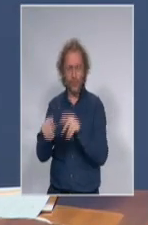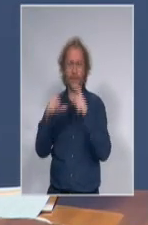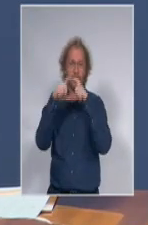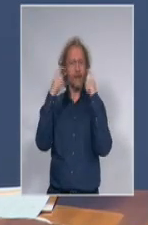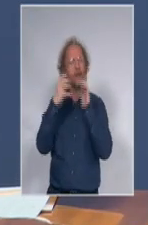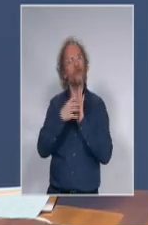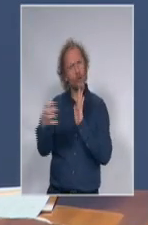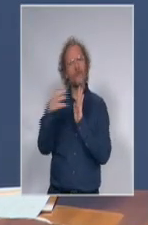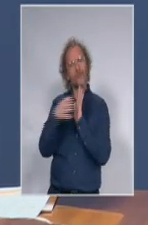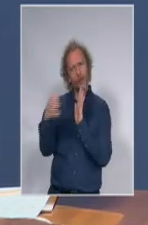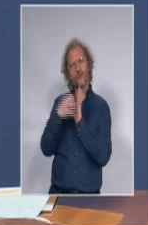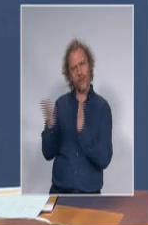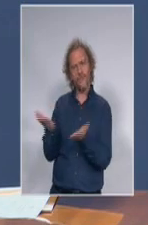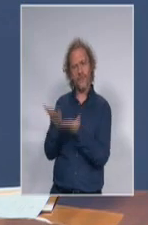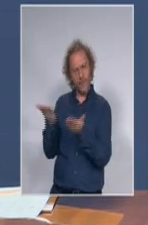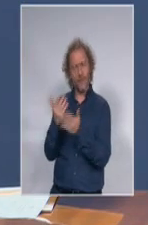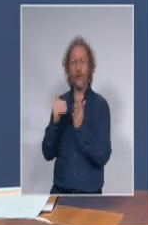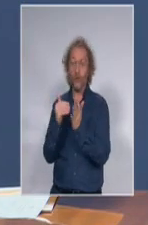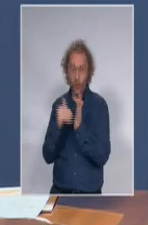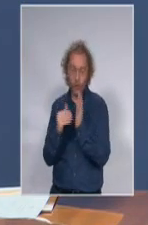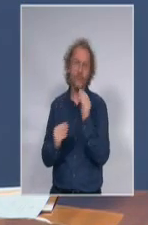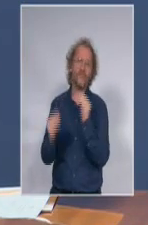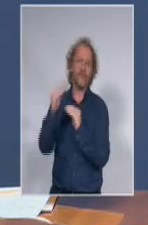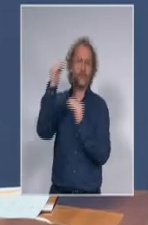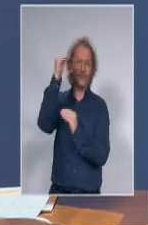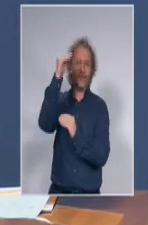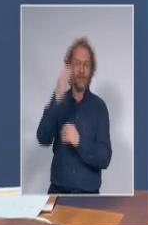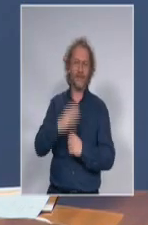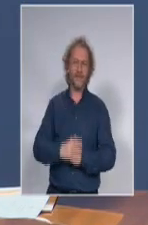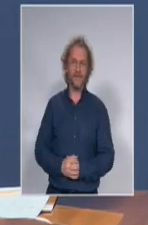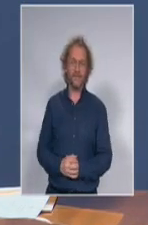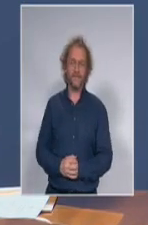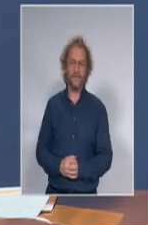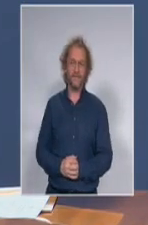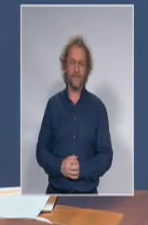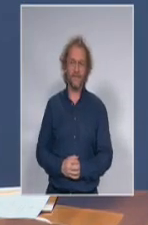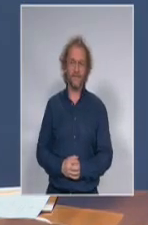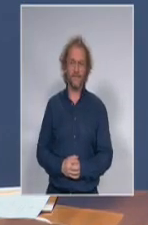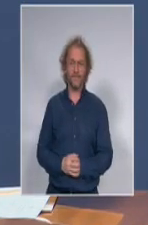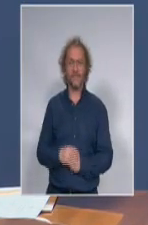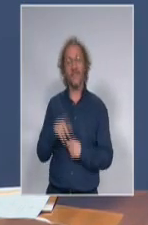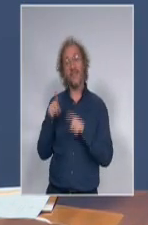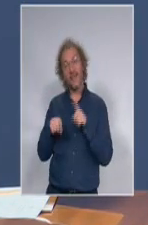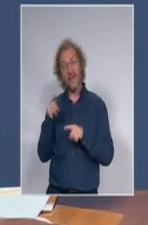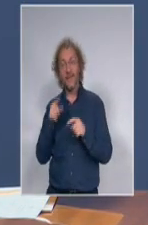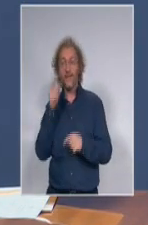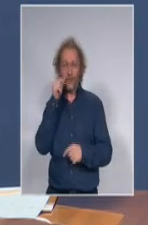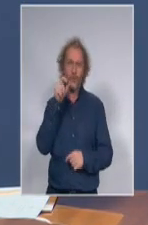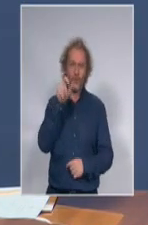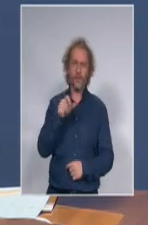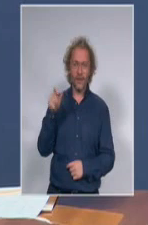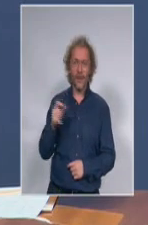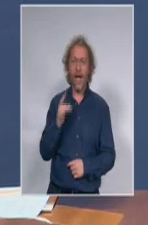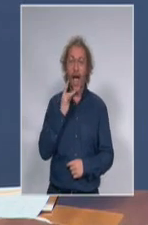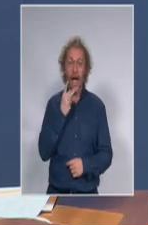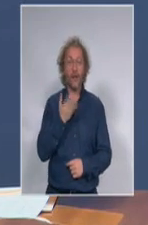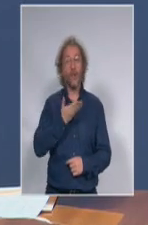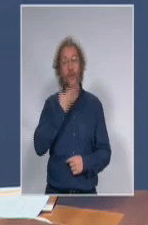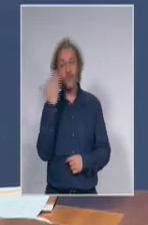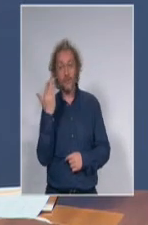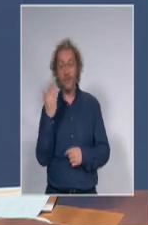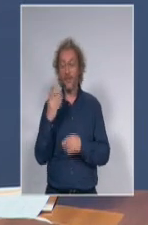još marljivije u narednom periodu. Za neki od tih ljudi, ako ovo uspešno završimo, ili vidjet ćemo